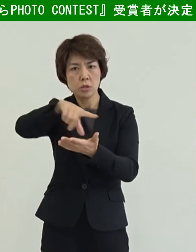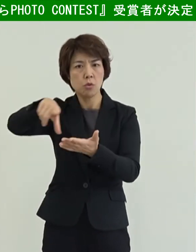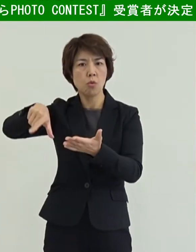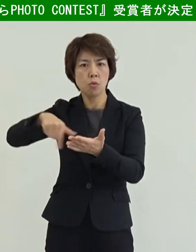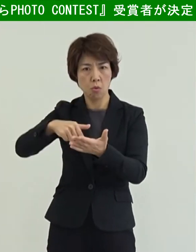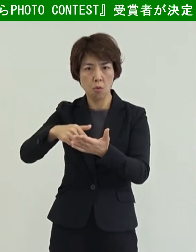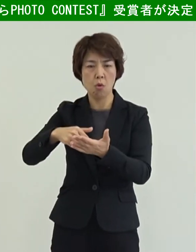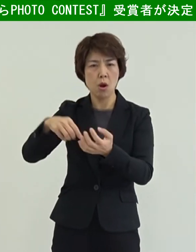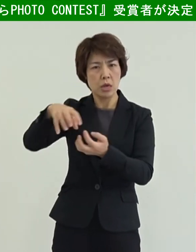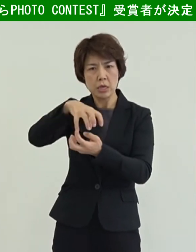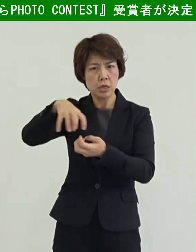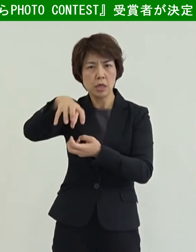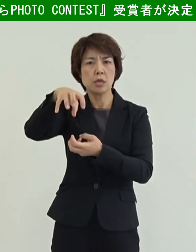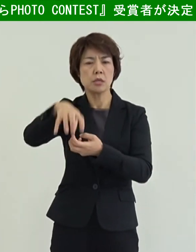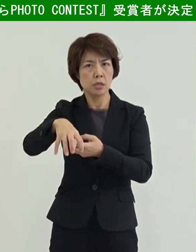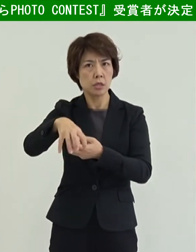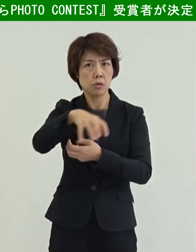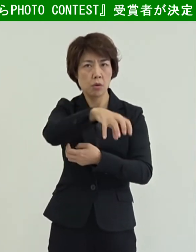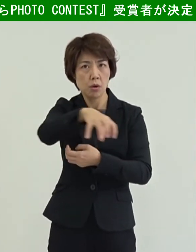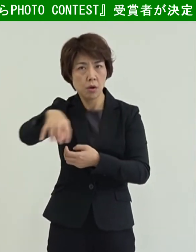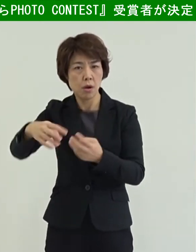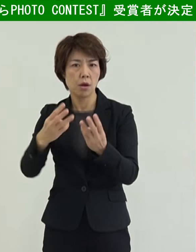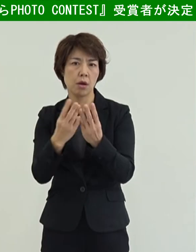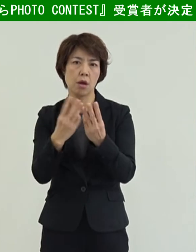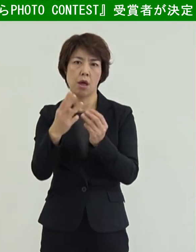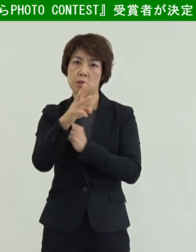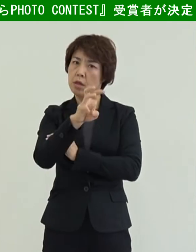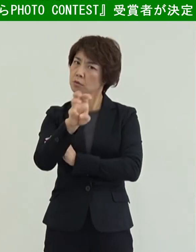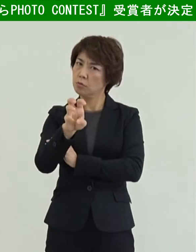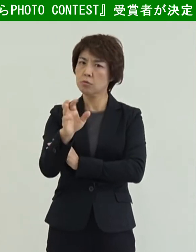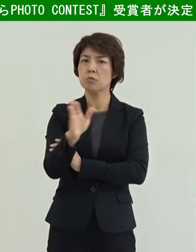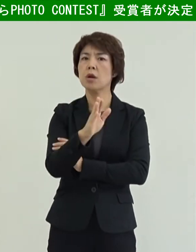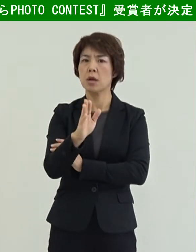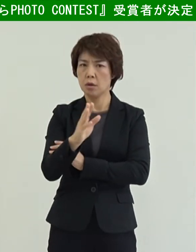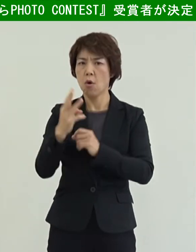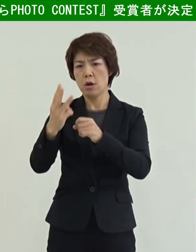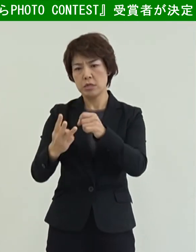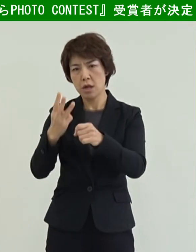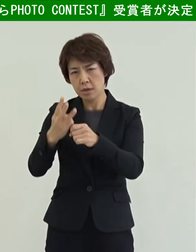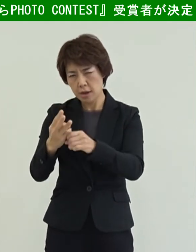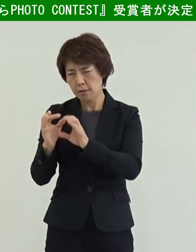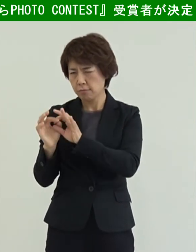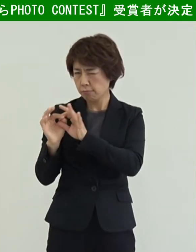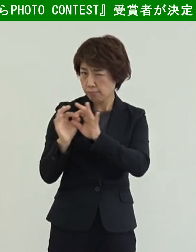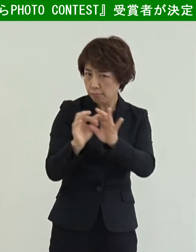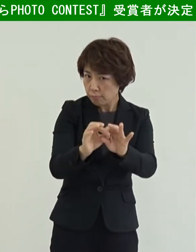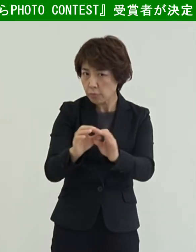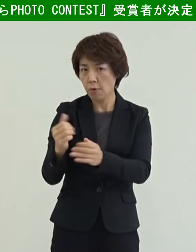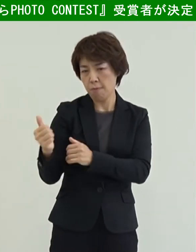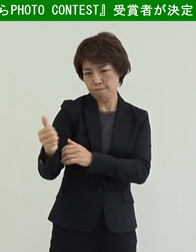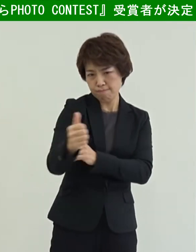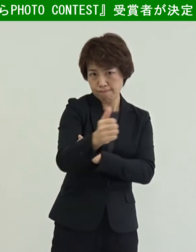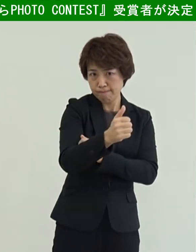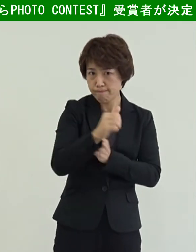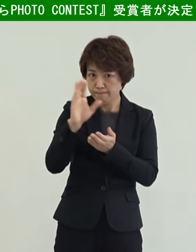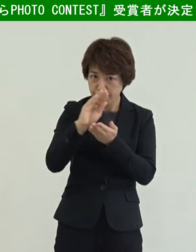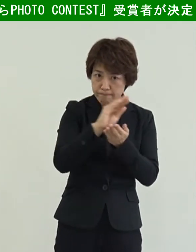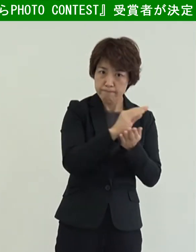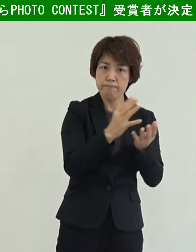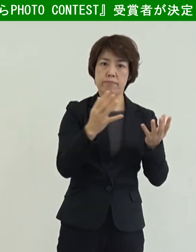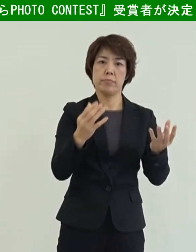地の30カ所小倉4 a3年ぐらいかけて巡った写真分